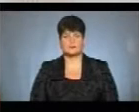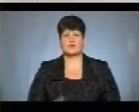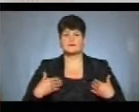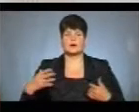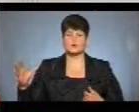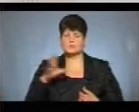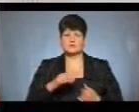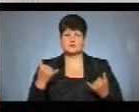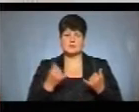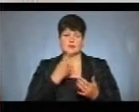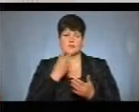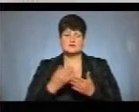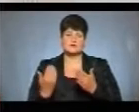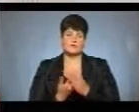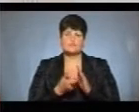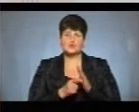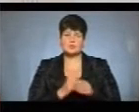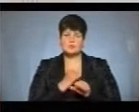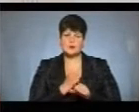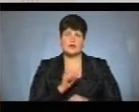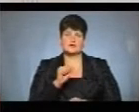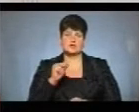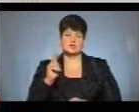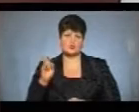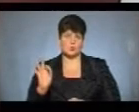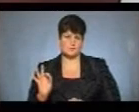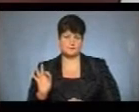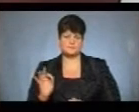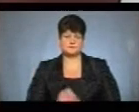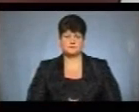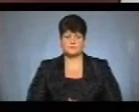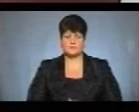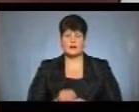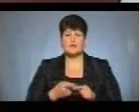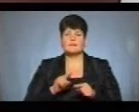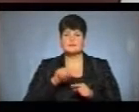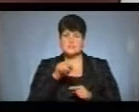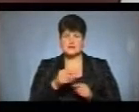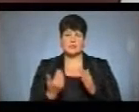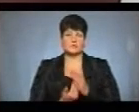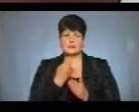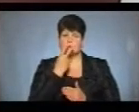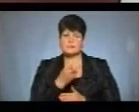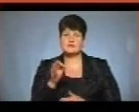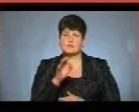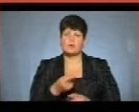Вітаю всіх, хто зараз з нами. Ви дивитесь новини. У студії для вас працює Анастасія Чечко. І у цьому випуску дивіться про таке.